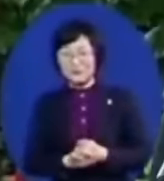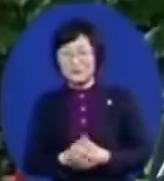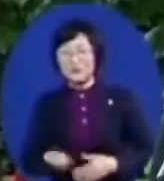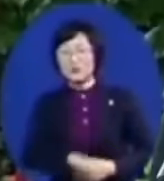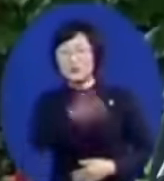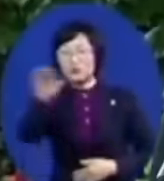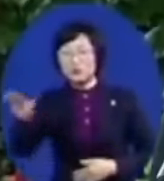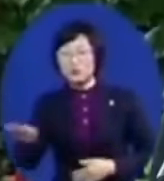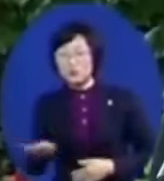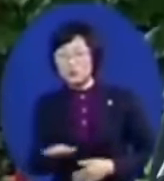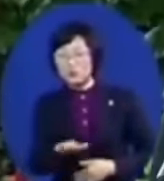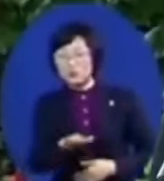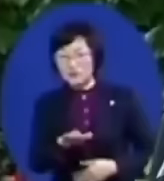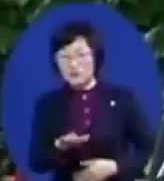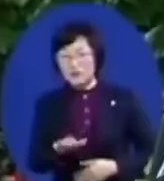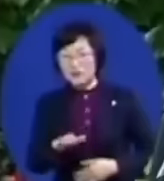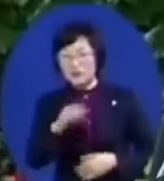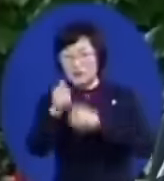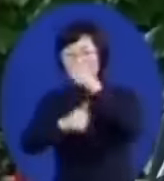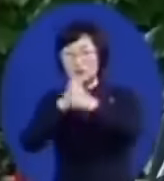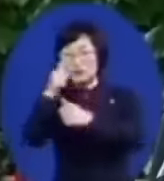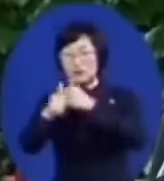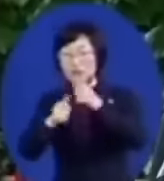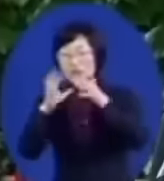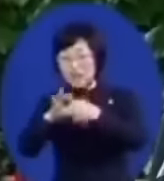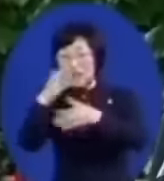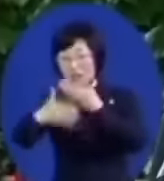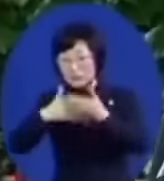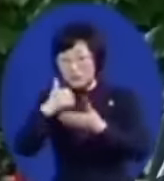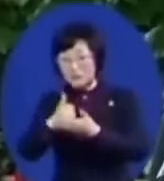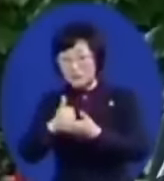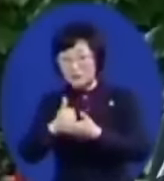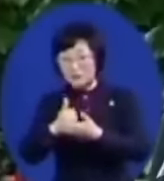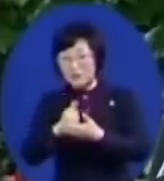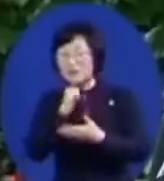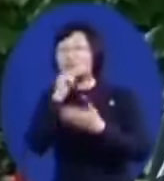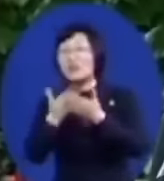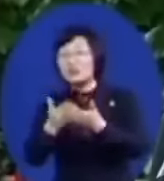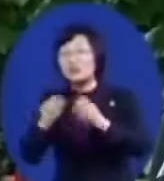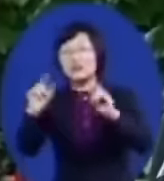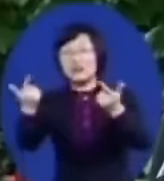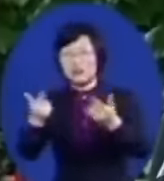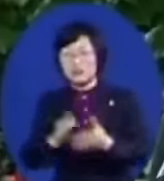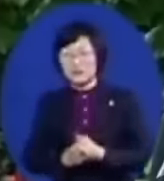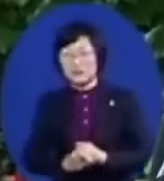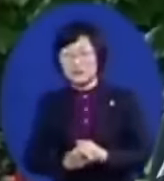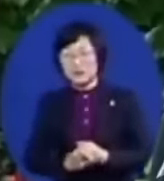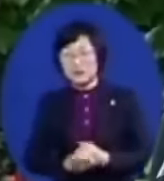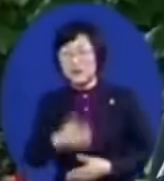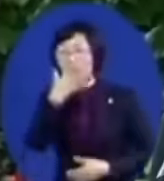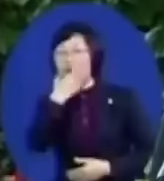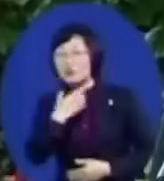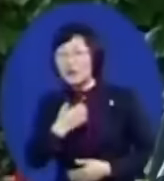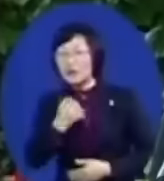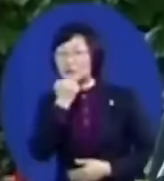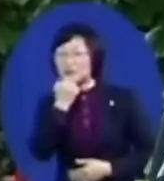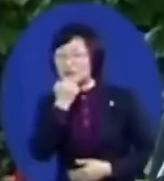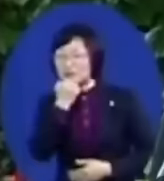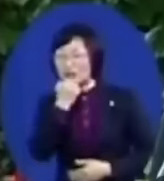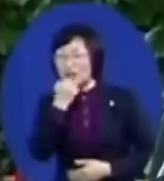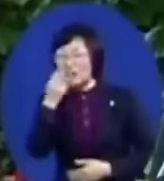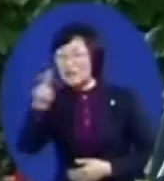우리가 역사를 통해서 보면 우리 조상의 하나님은 거지 아닙니다. 아브라함, 이삭, 야곱,